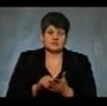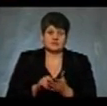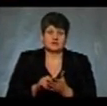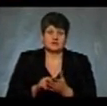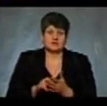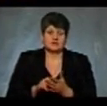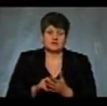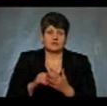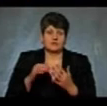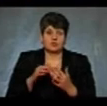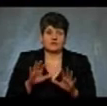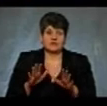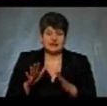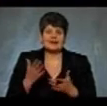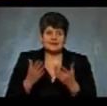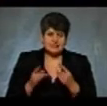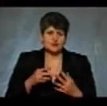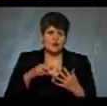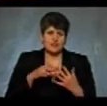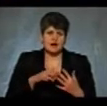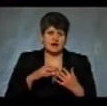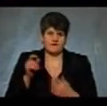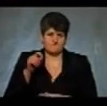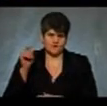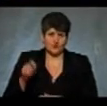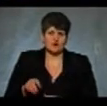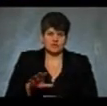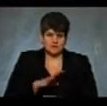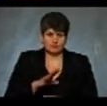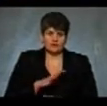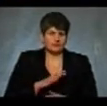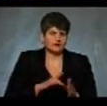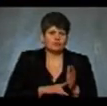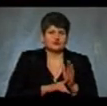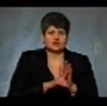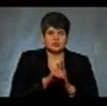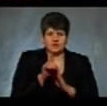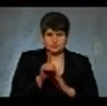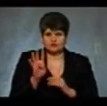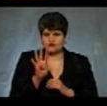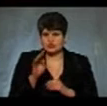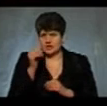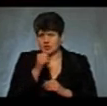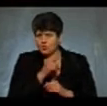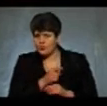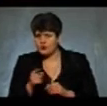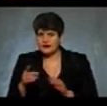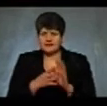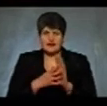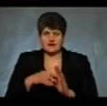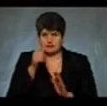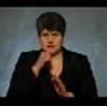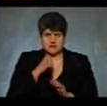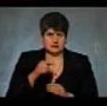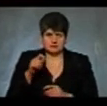дійсно на фронті був від самого початку, 4 роки і 9 місяців провів на